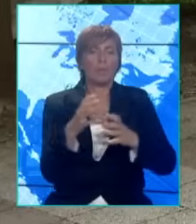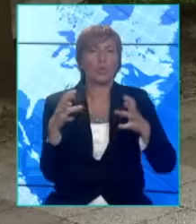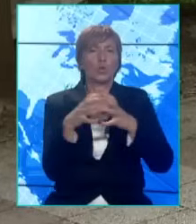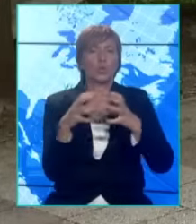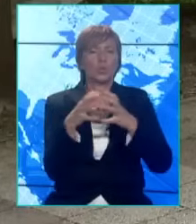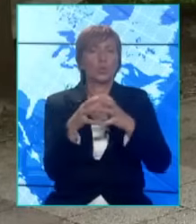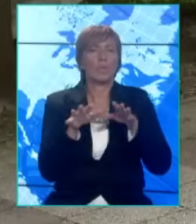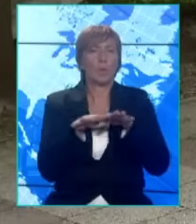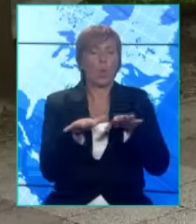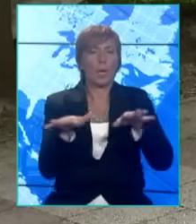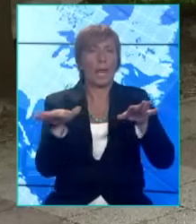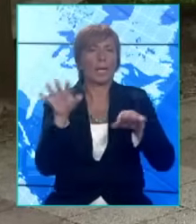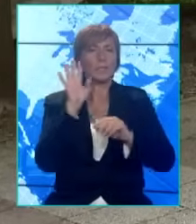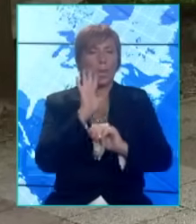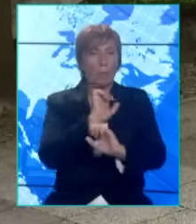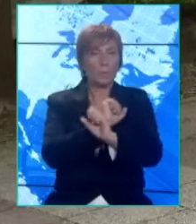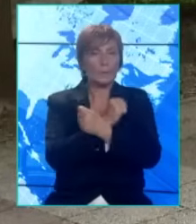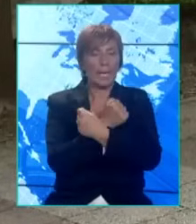društvenog razvoja Bosne i Hercegovine,